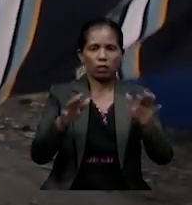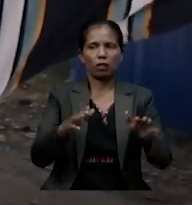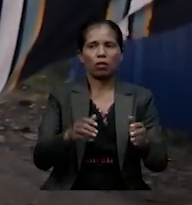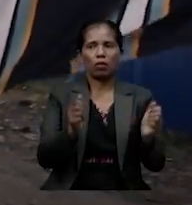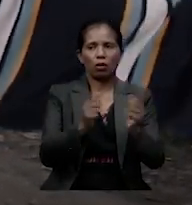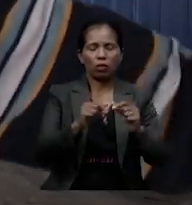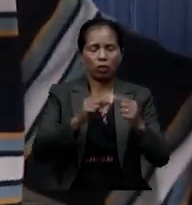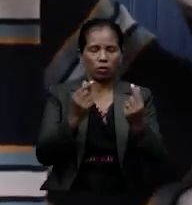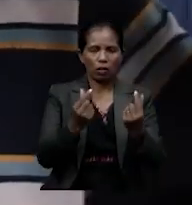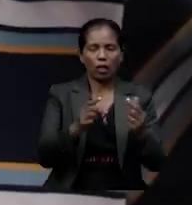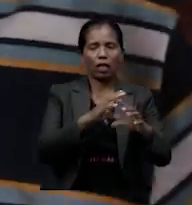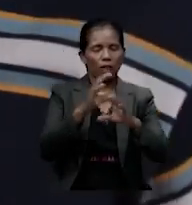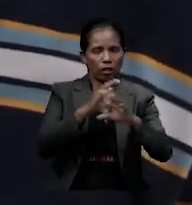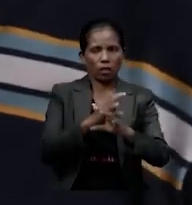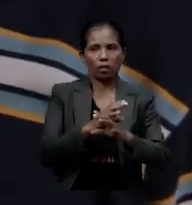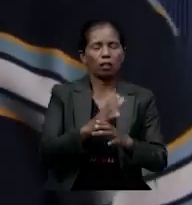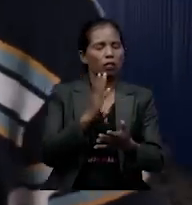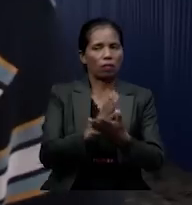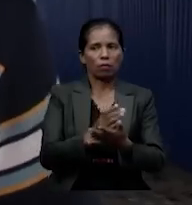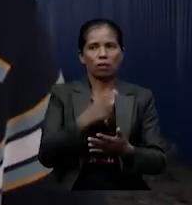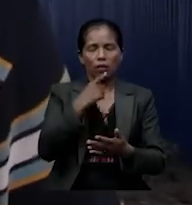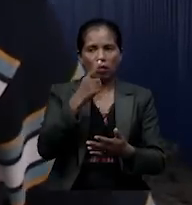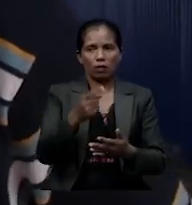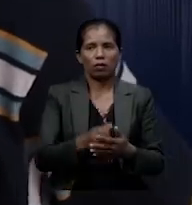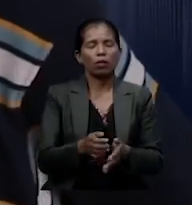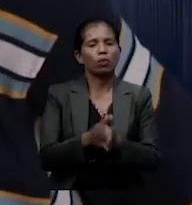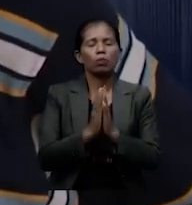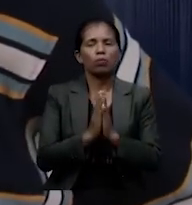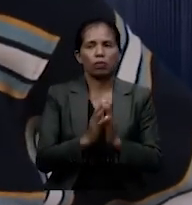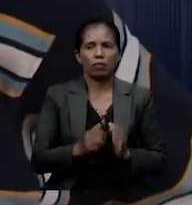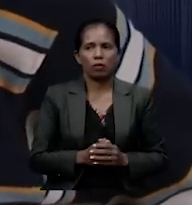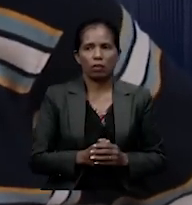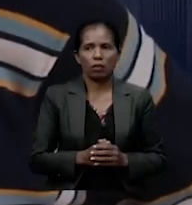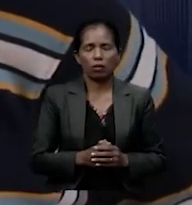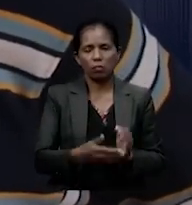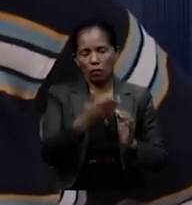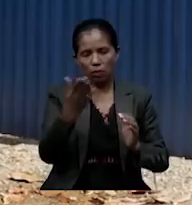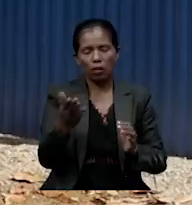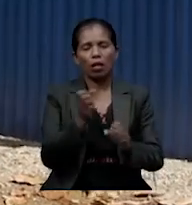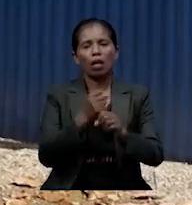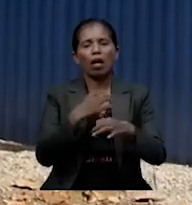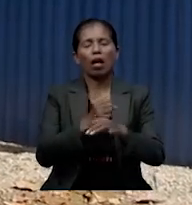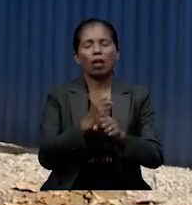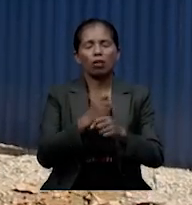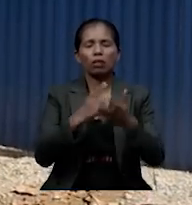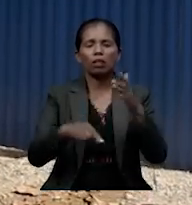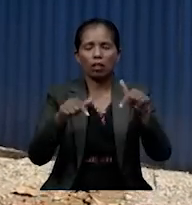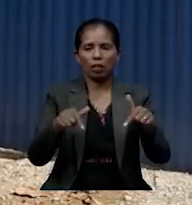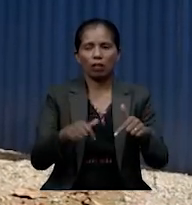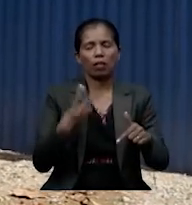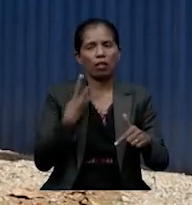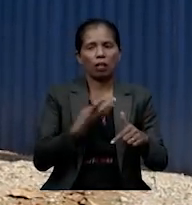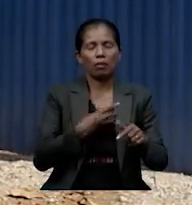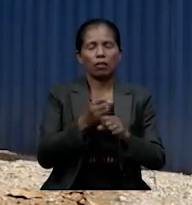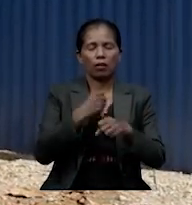kerana tak mesti pada napa mai tawa mai aje usah cai am nak dua ni hujan cai, kata saya ni am nak hari cai dah ni, cuan cuan dua am nak